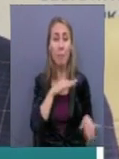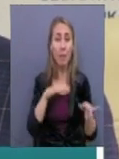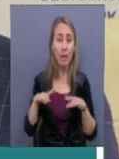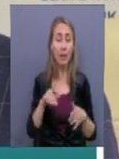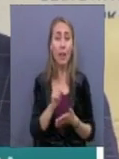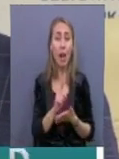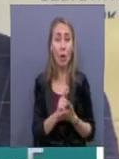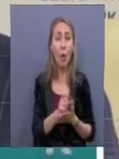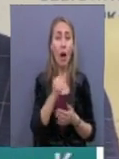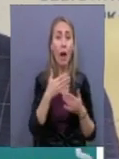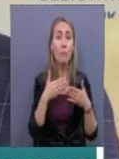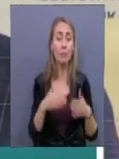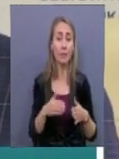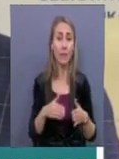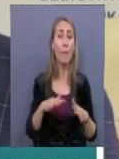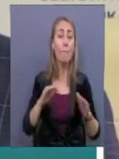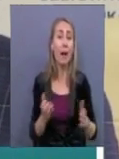айының жағдайы бойынша